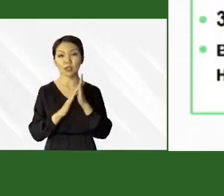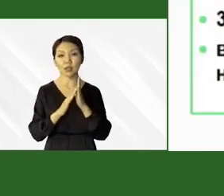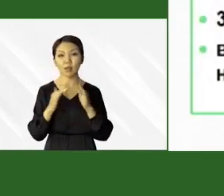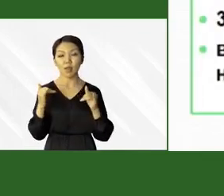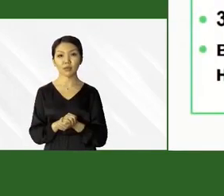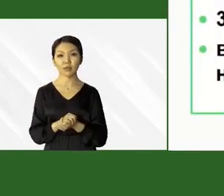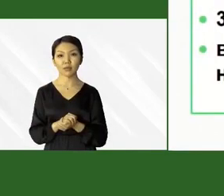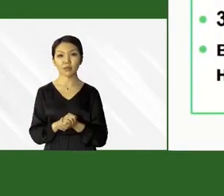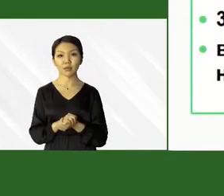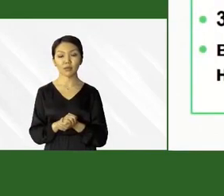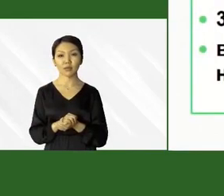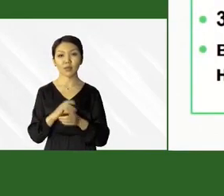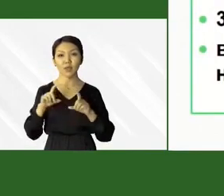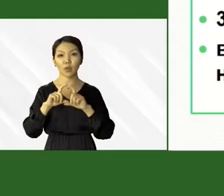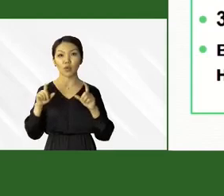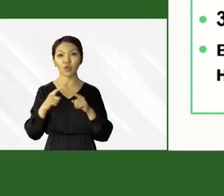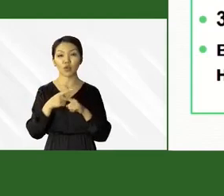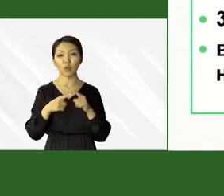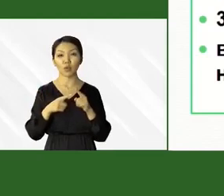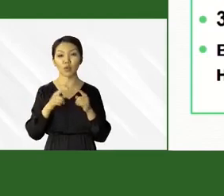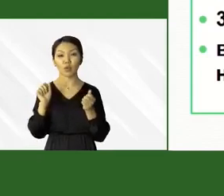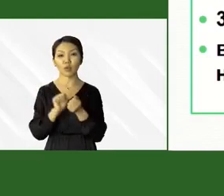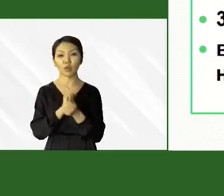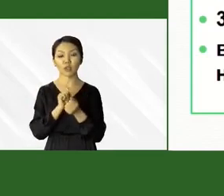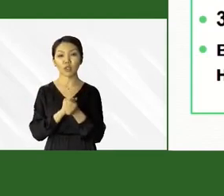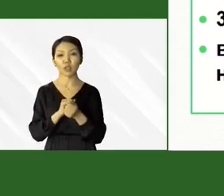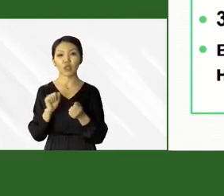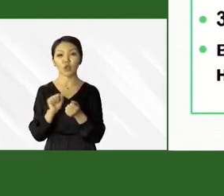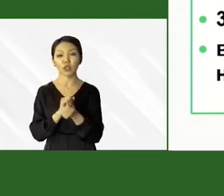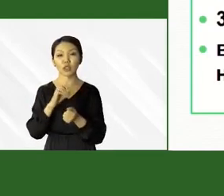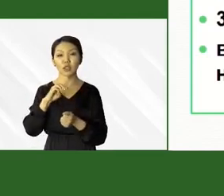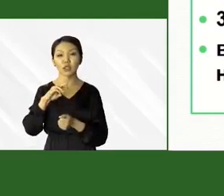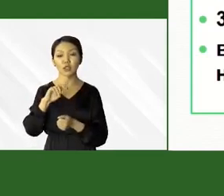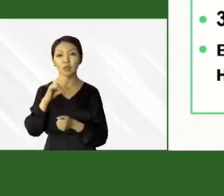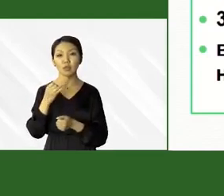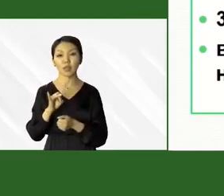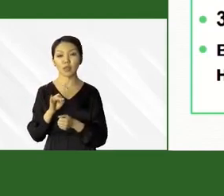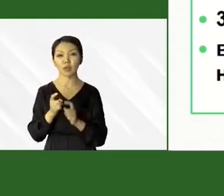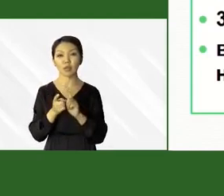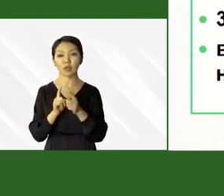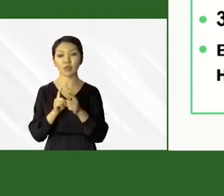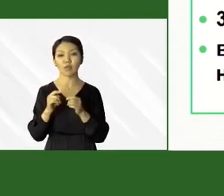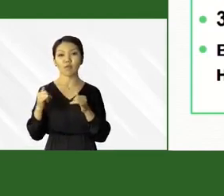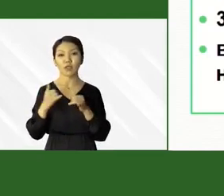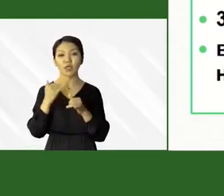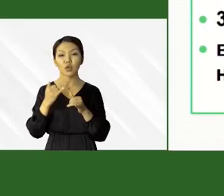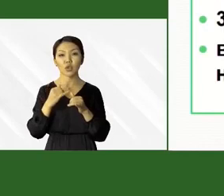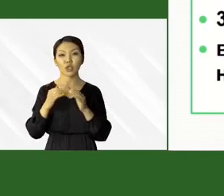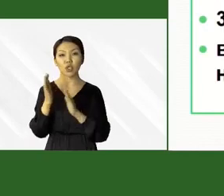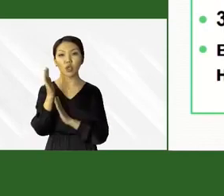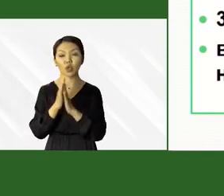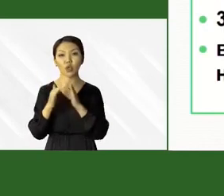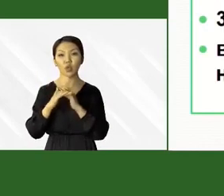высотным поясам. Пояс полупустынь и сухих степей переходит в пояс высокогорных лугов, где встречаются